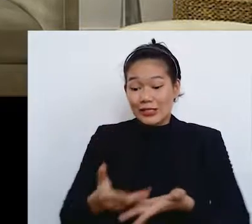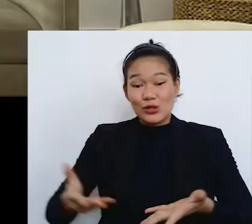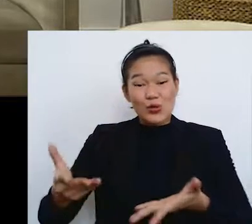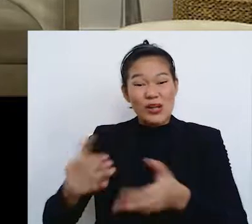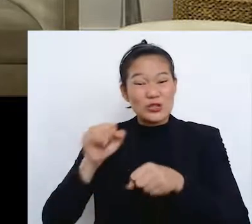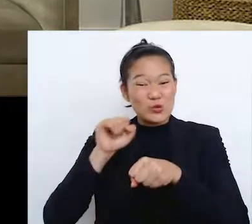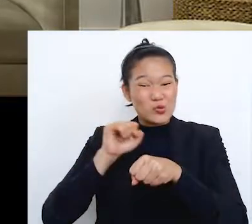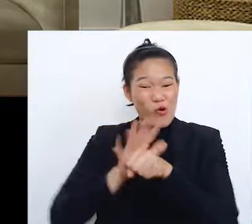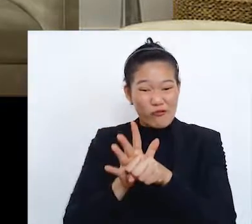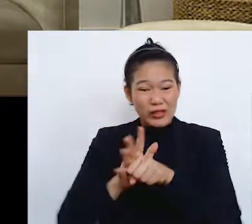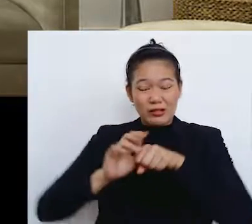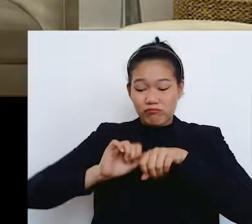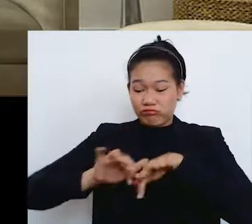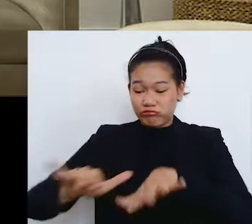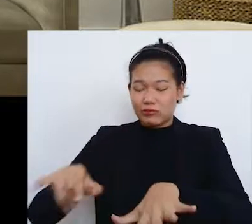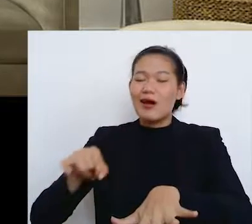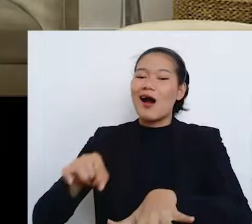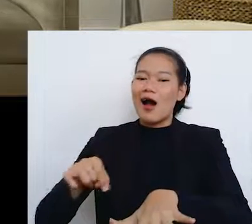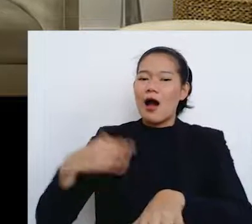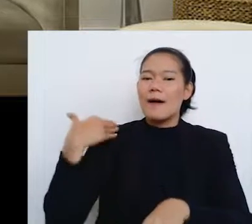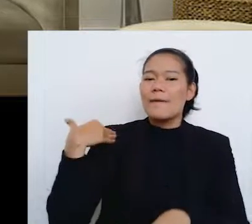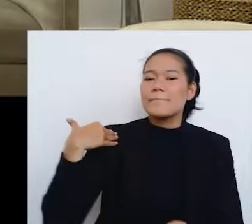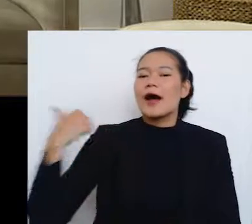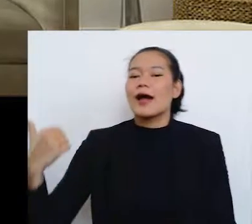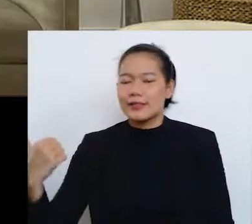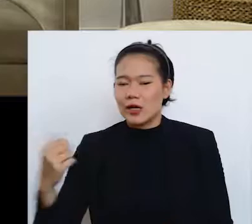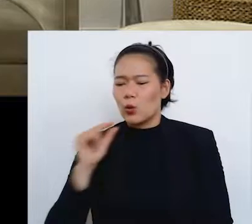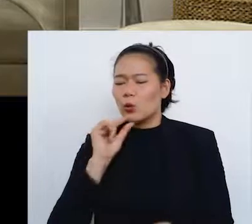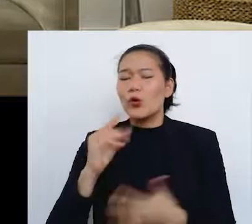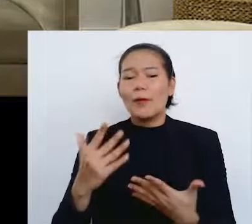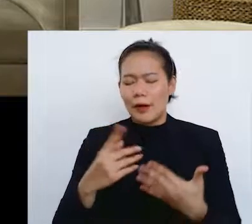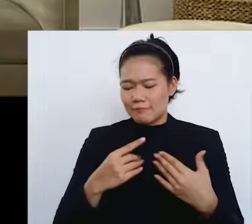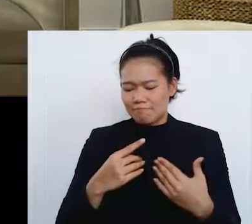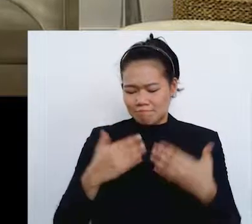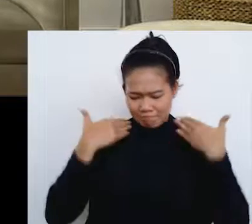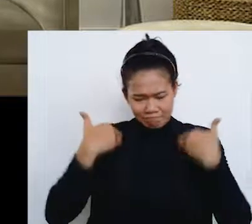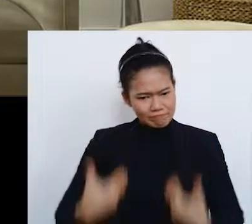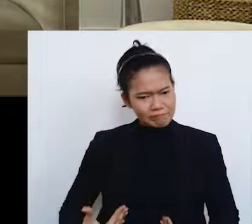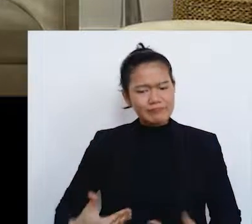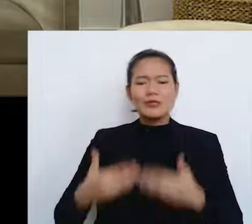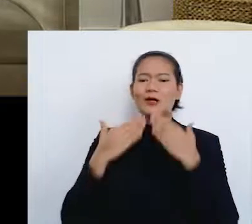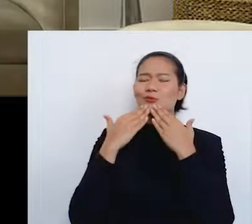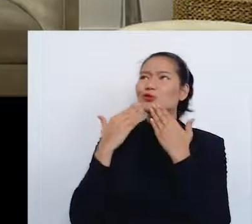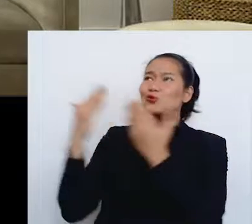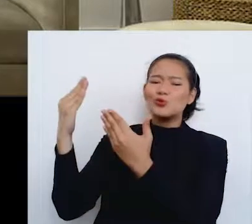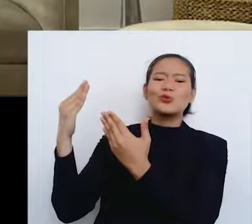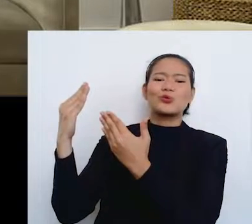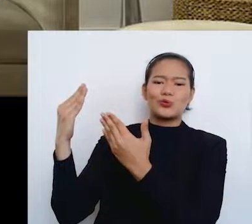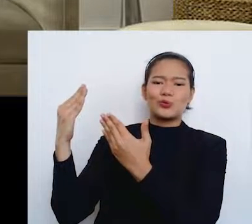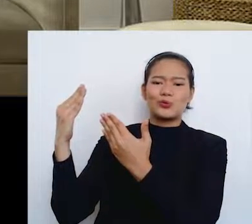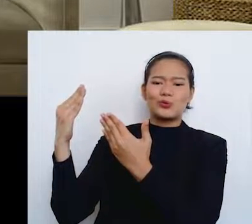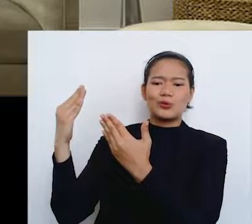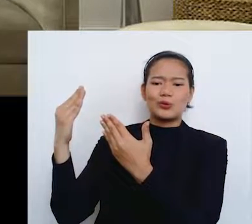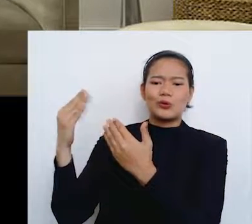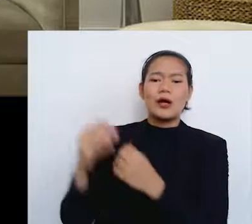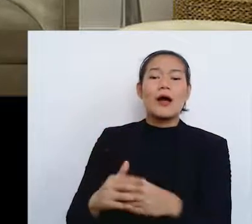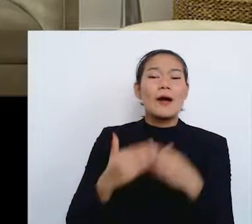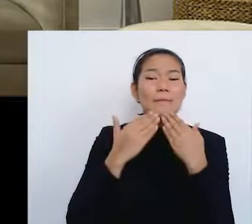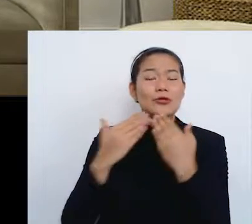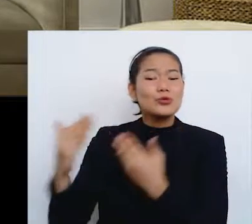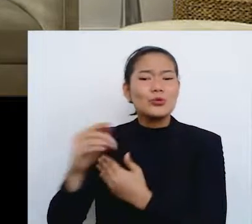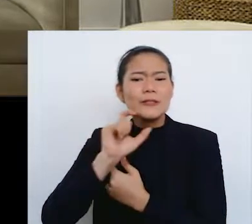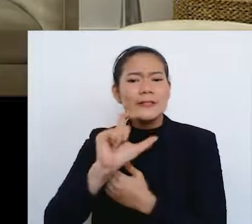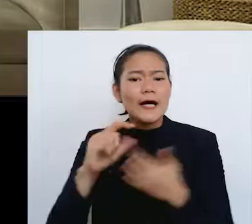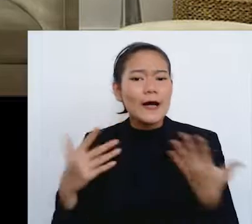Realitas pandemi mengajak kita untuk menjadi orang yang bersyukur.